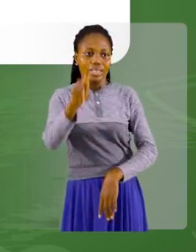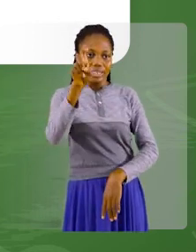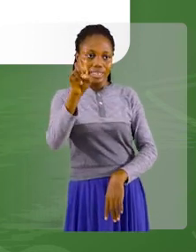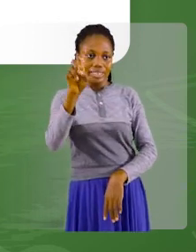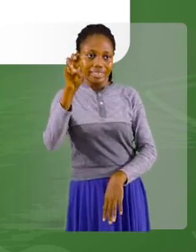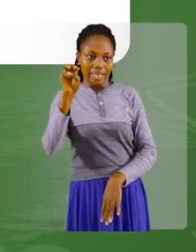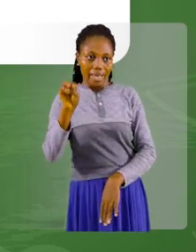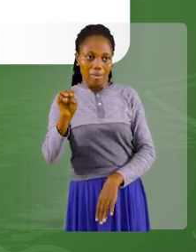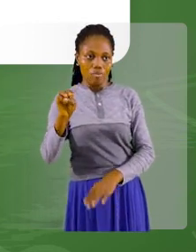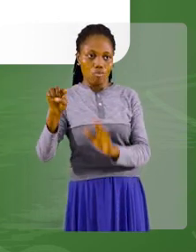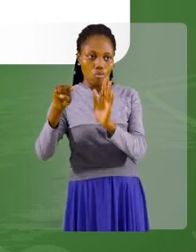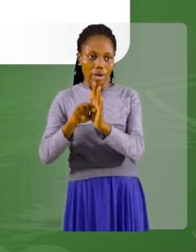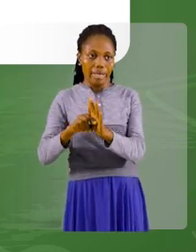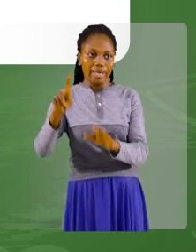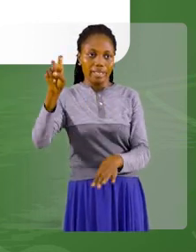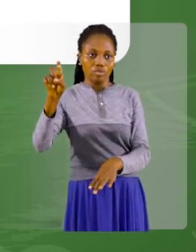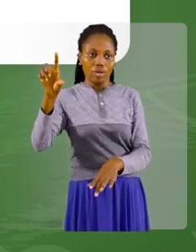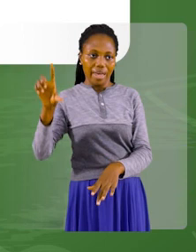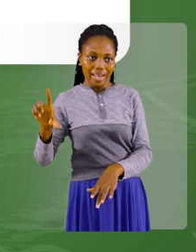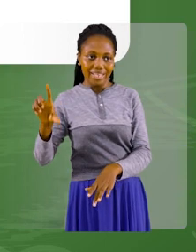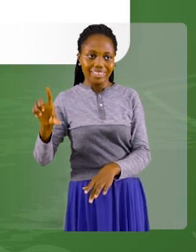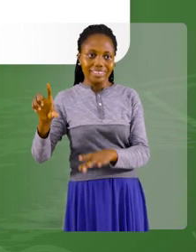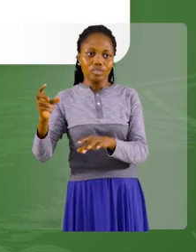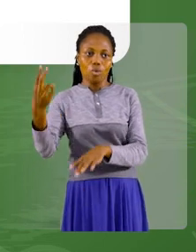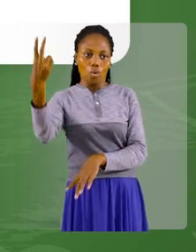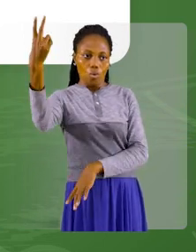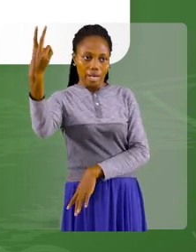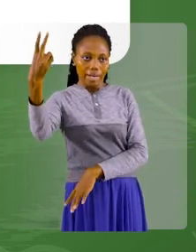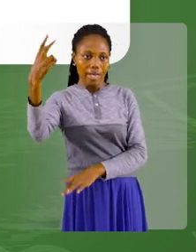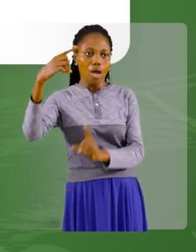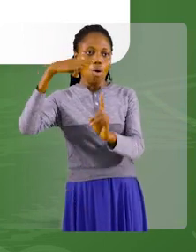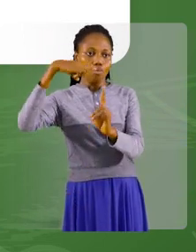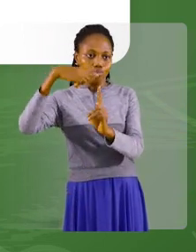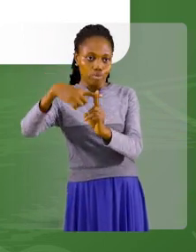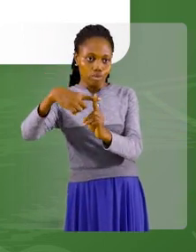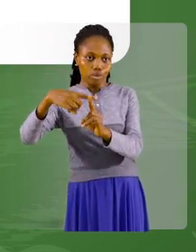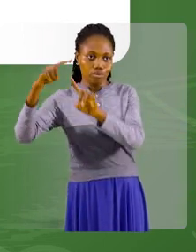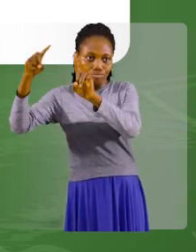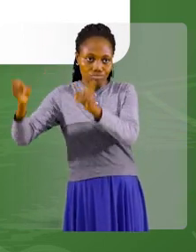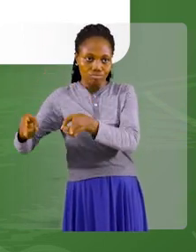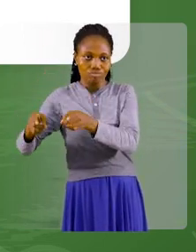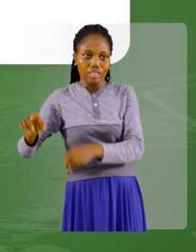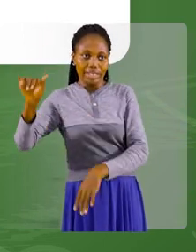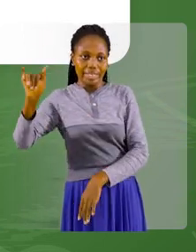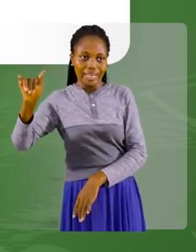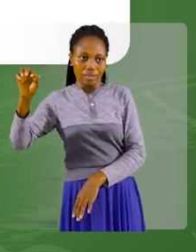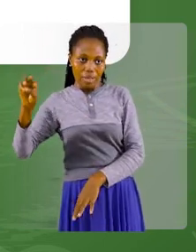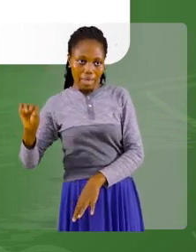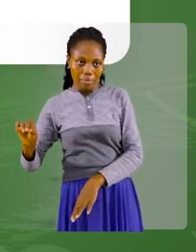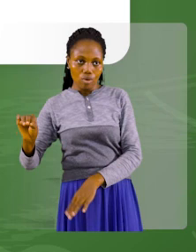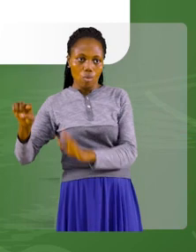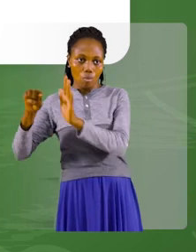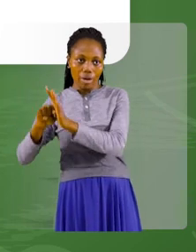is de M moins is de L, le tout au carré, plus Y de